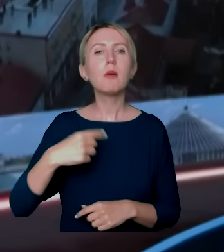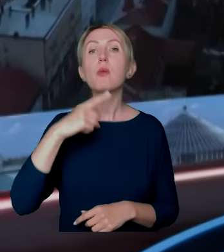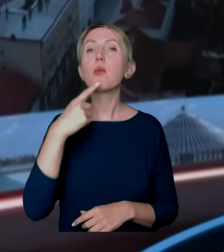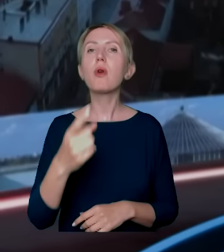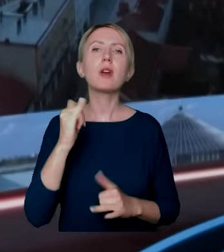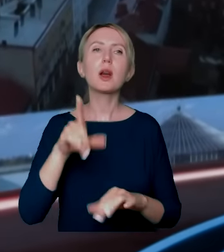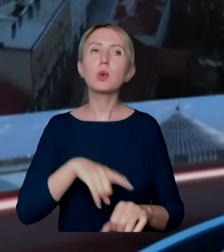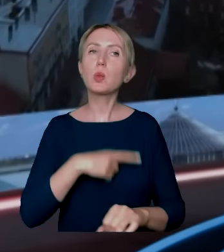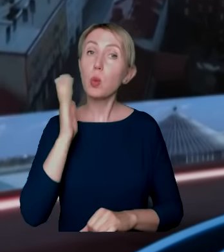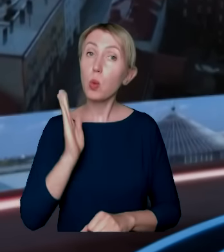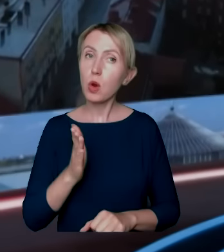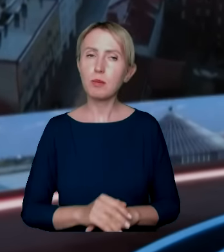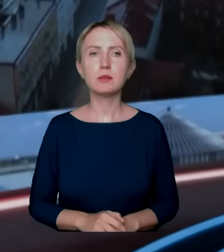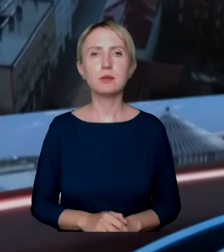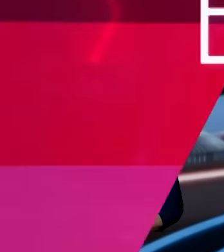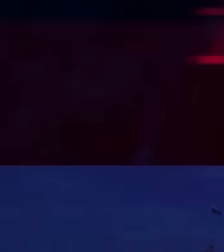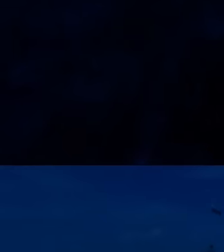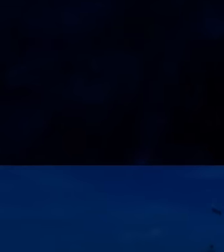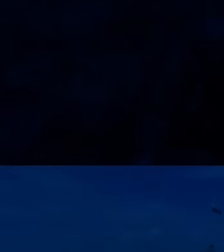pozostaną, a to wcale nie wszystko, co mamy.